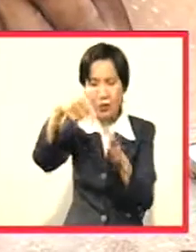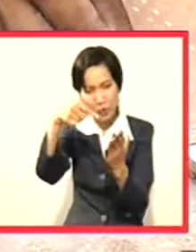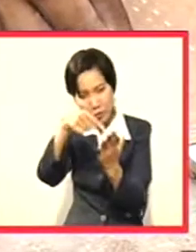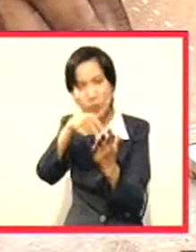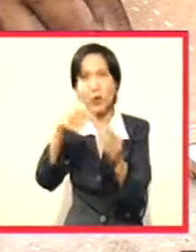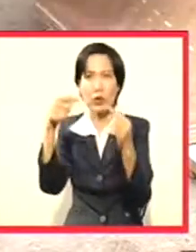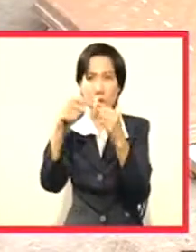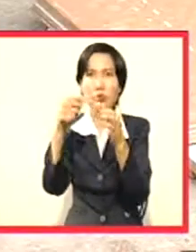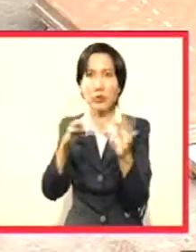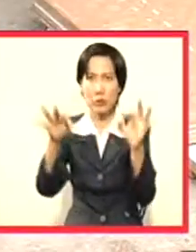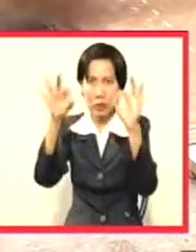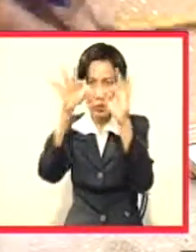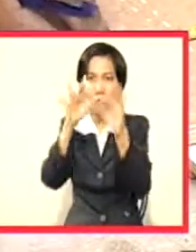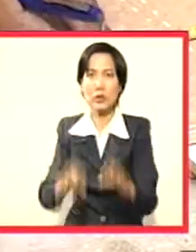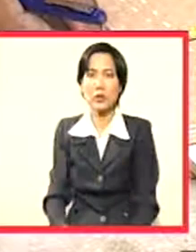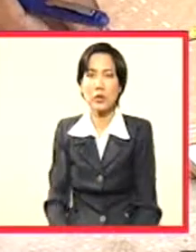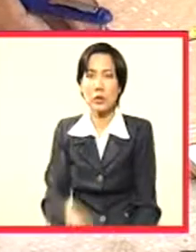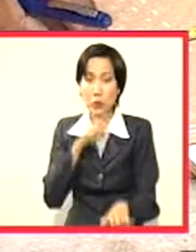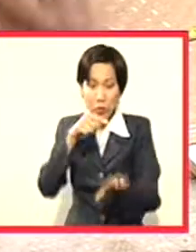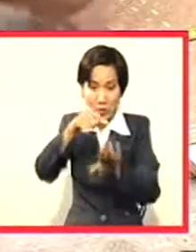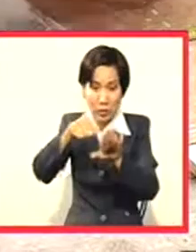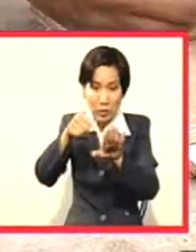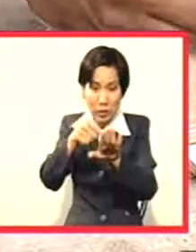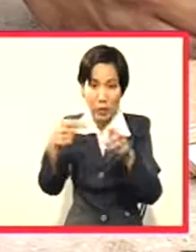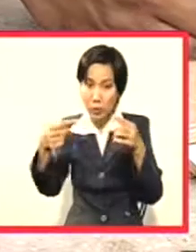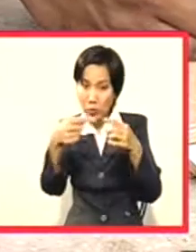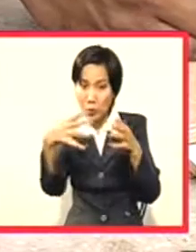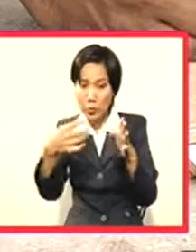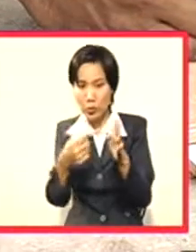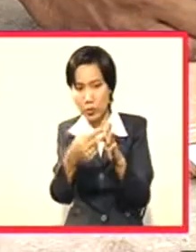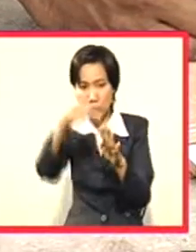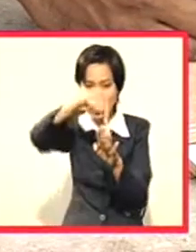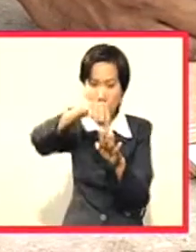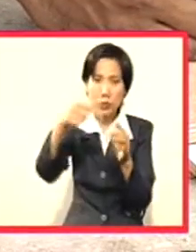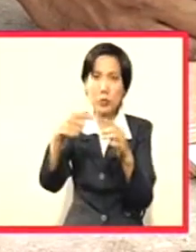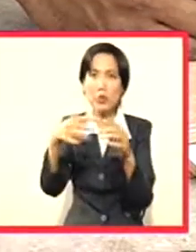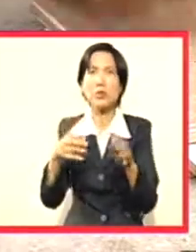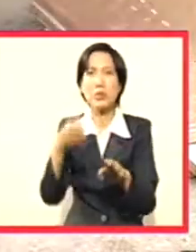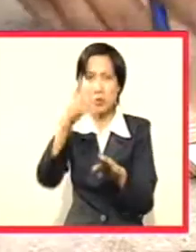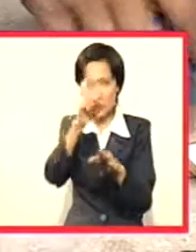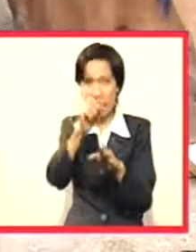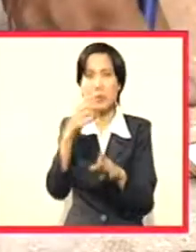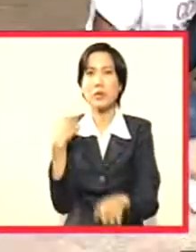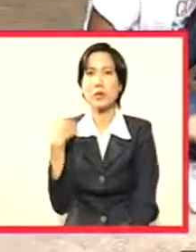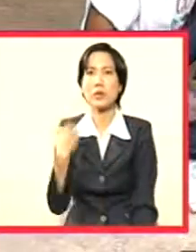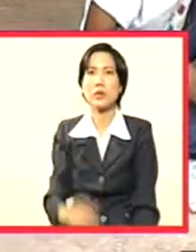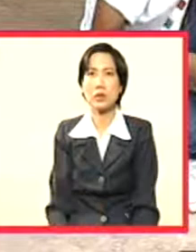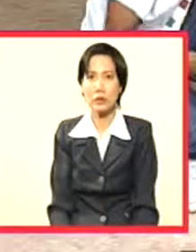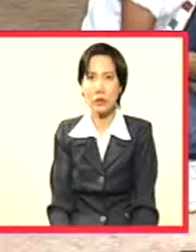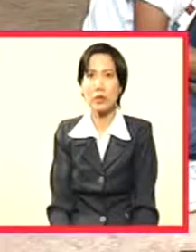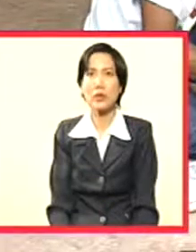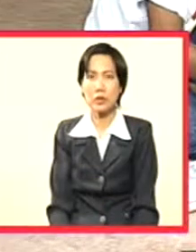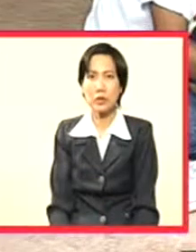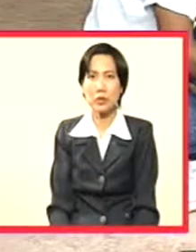งนี้สำคัญมากครับถ้าทำเครื่องหมายไม่ตรงกันแล้วเมื่อตัดออกมาอาจทำให้กระเบื้องเสียได้จาก